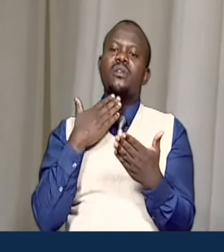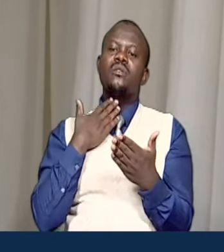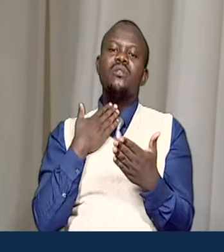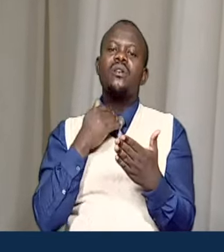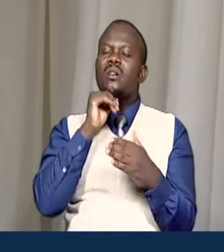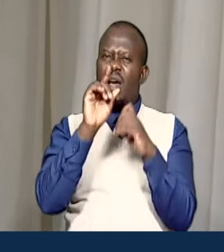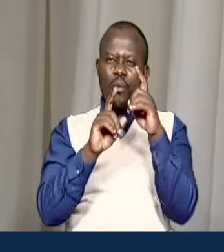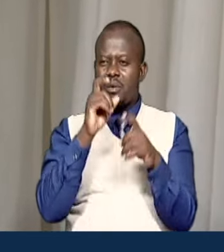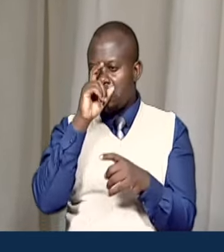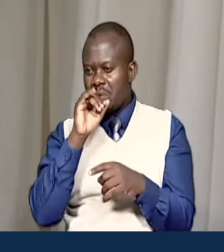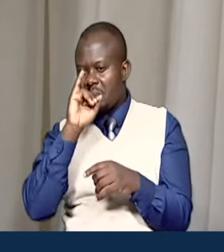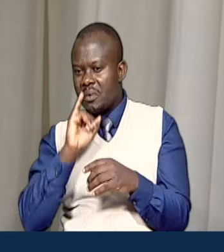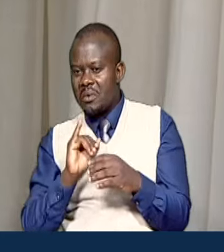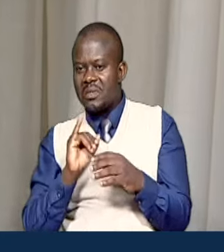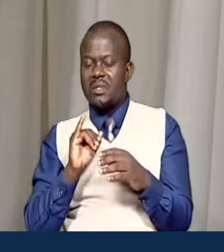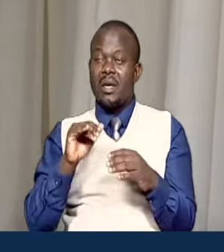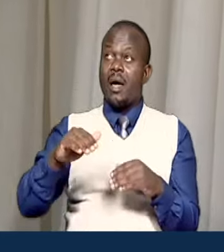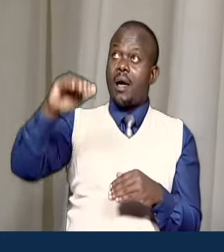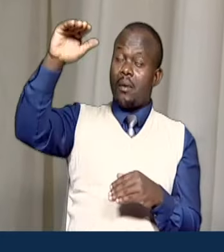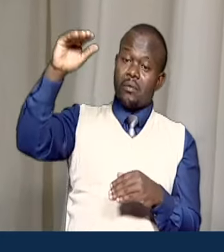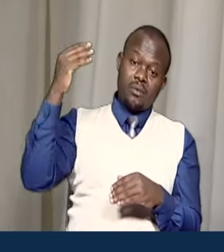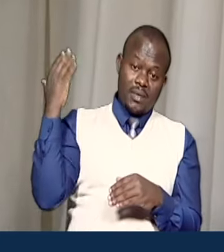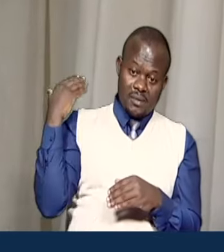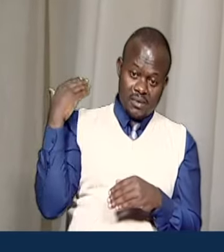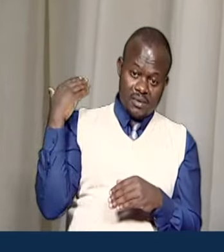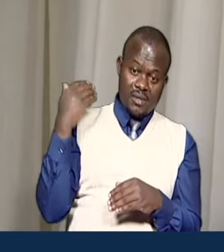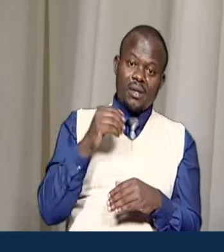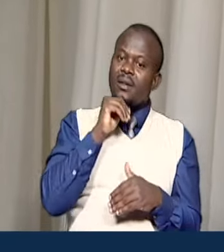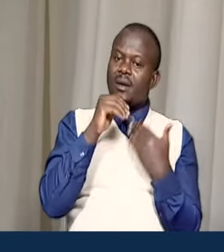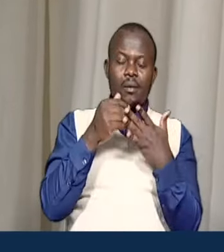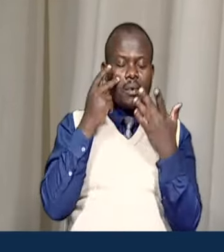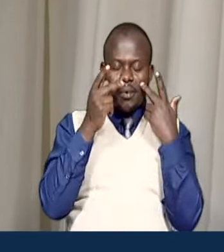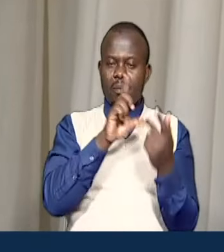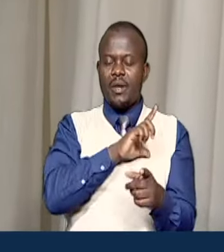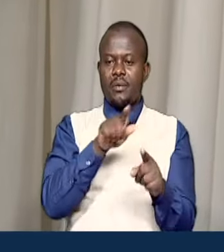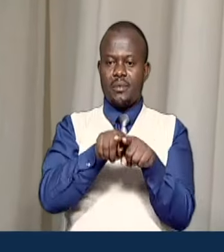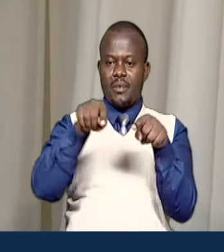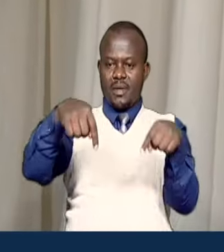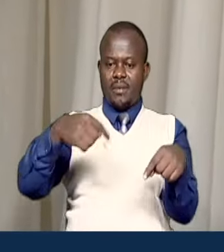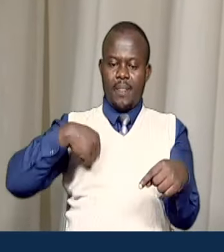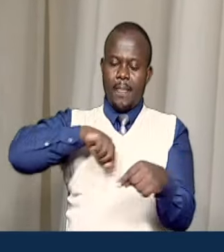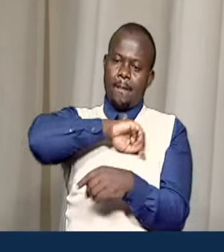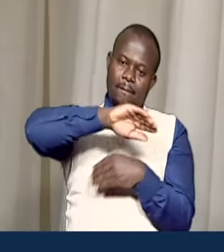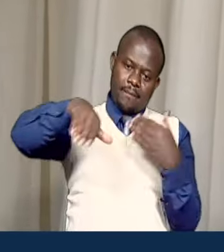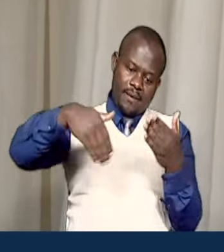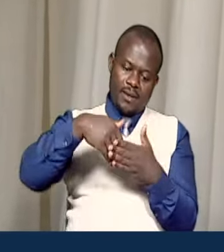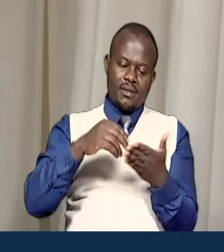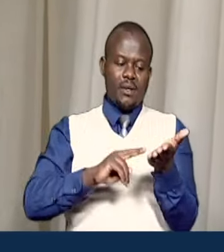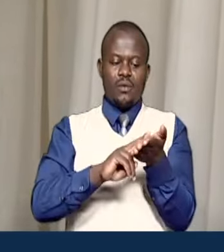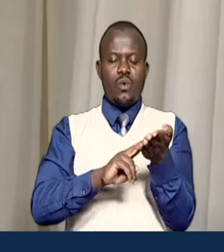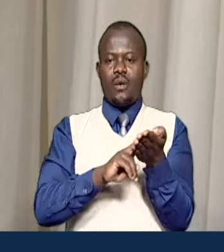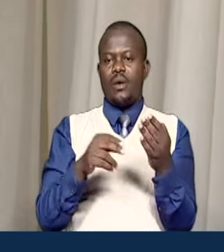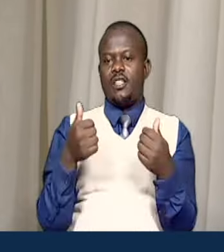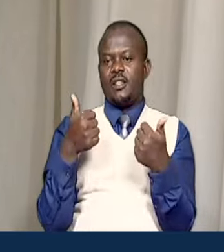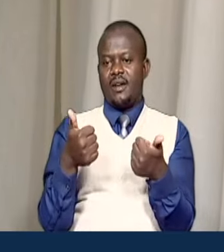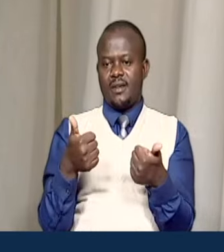ubazwa ubwoko abakuru bababanjirije ntabwo bayabonye. Twese tuyakoreshe neza.